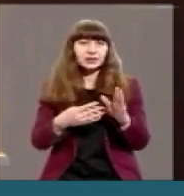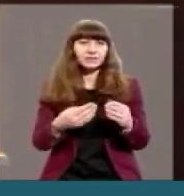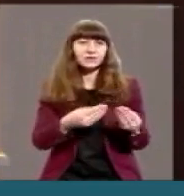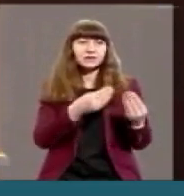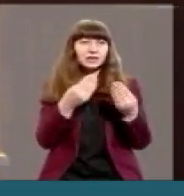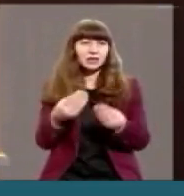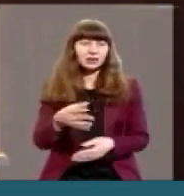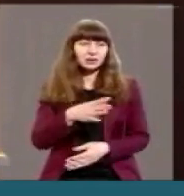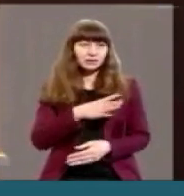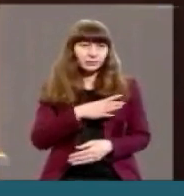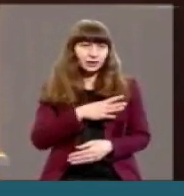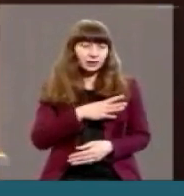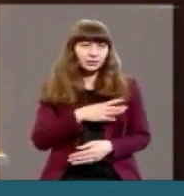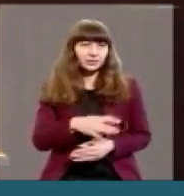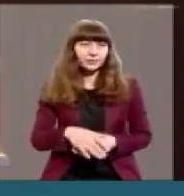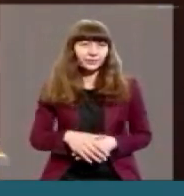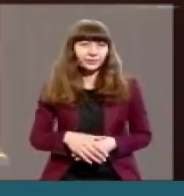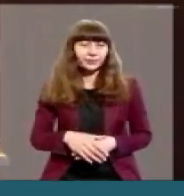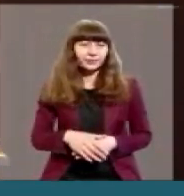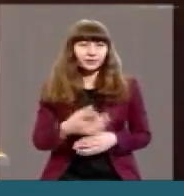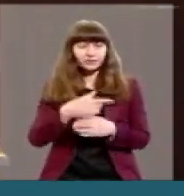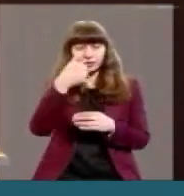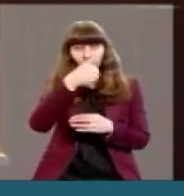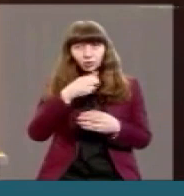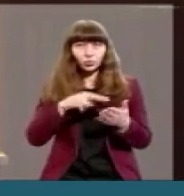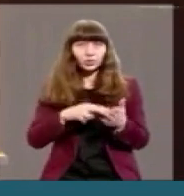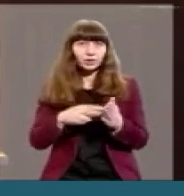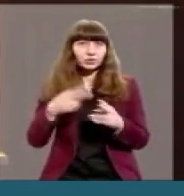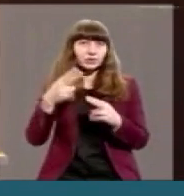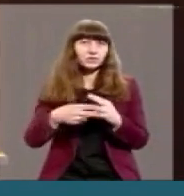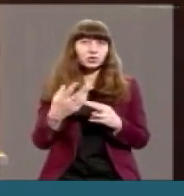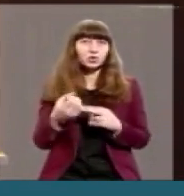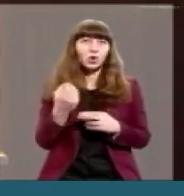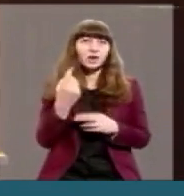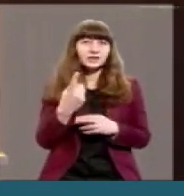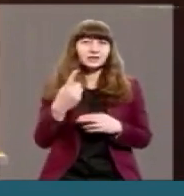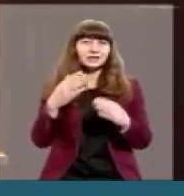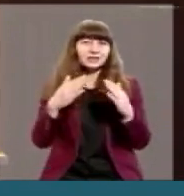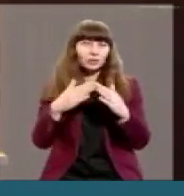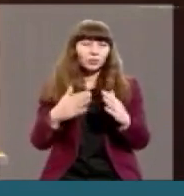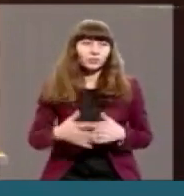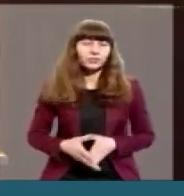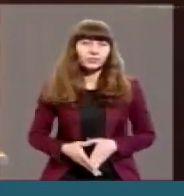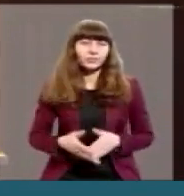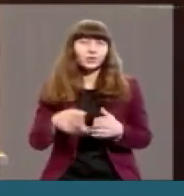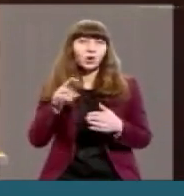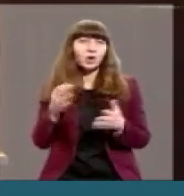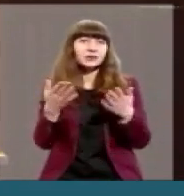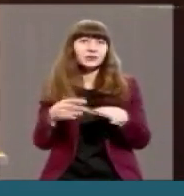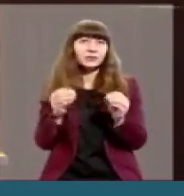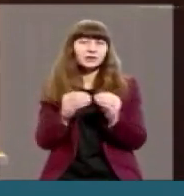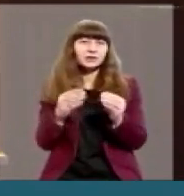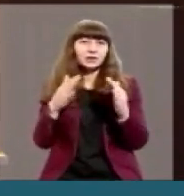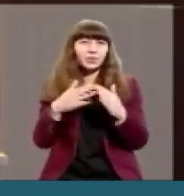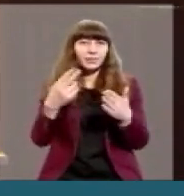В текущем году акиматом города Кустанай планируется завершить еще 11 жилых домов. По оставшимся 10